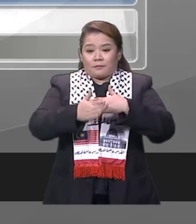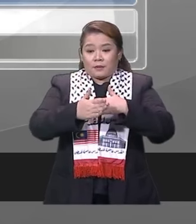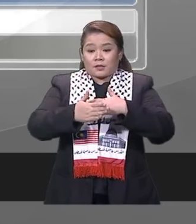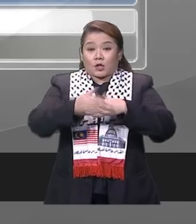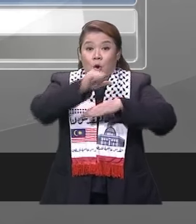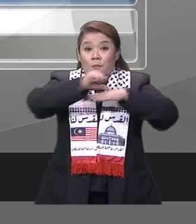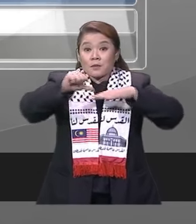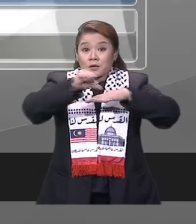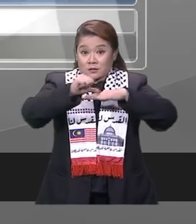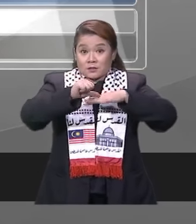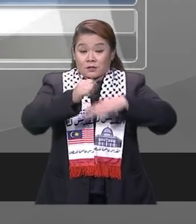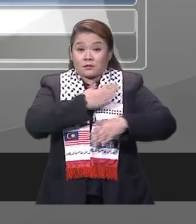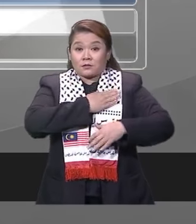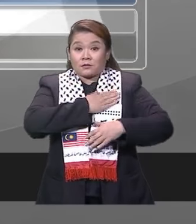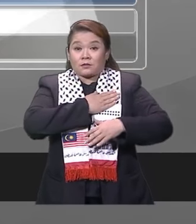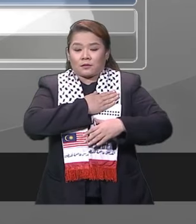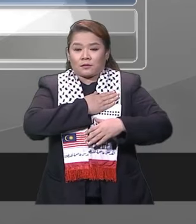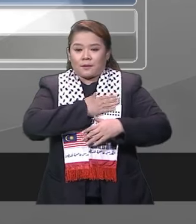tu,